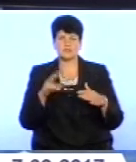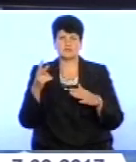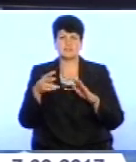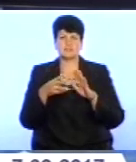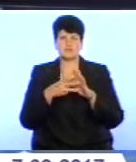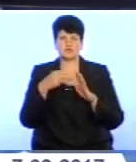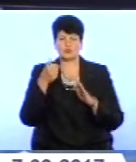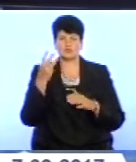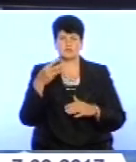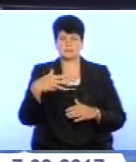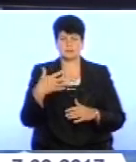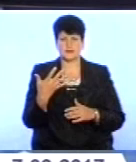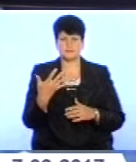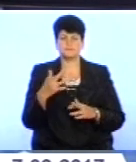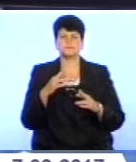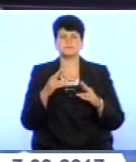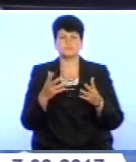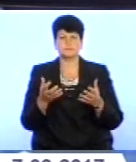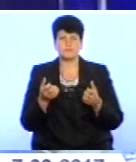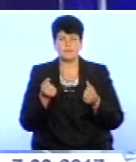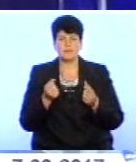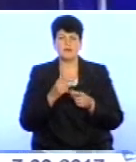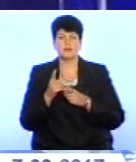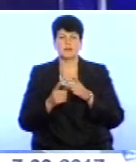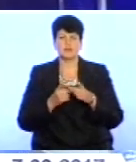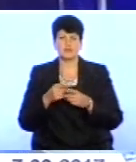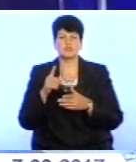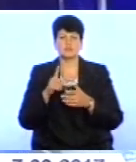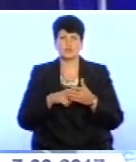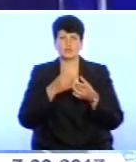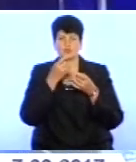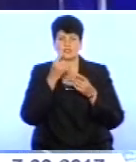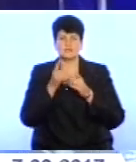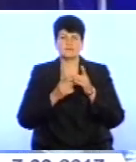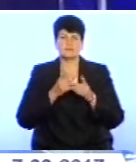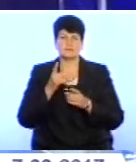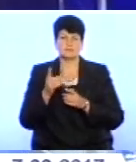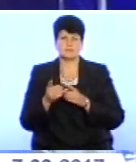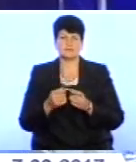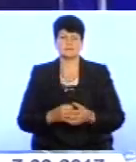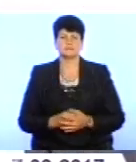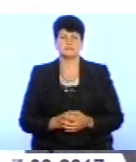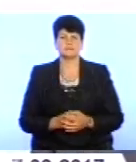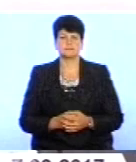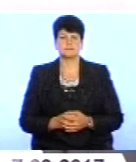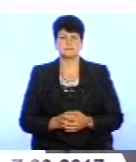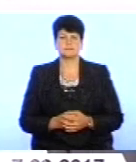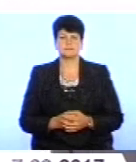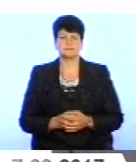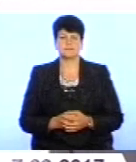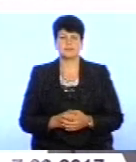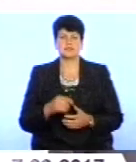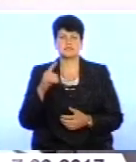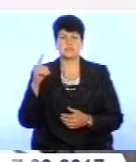року 35. Як сприймають реформу тернополяни і чи вірять в позитивні зміни, дізнавалася Юлія Валах.